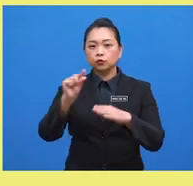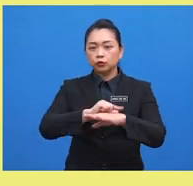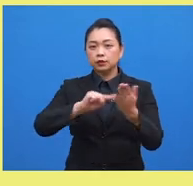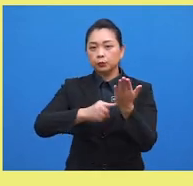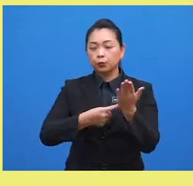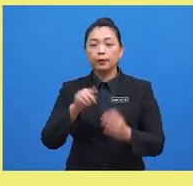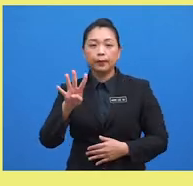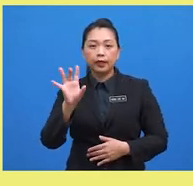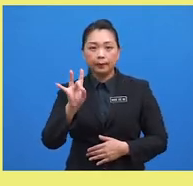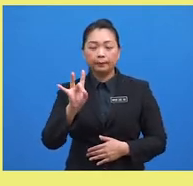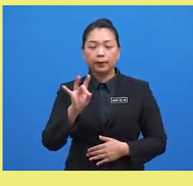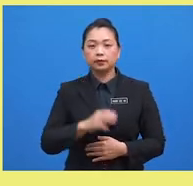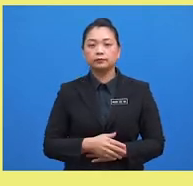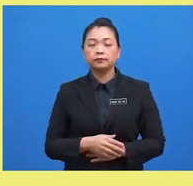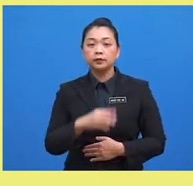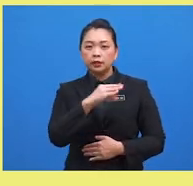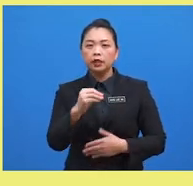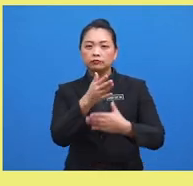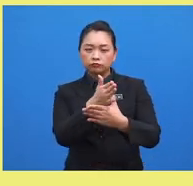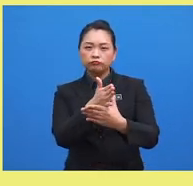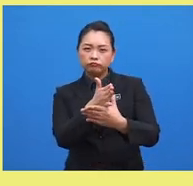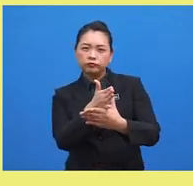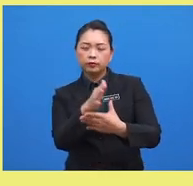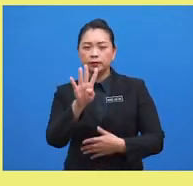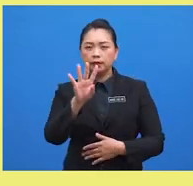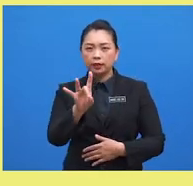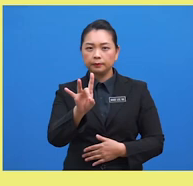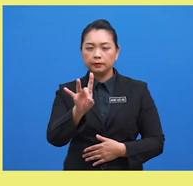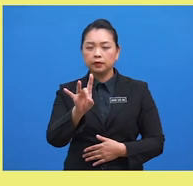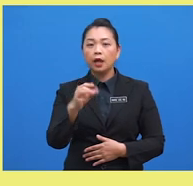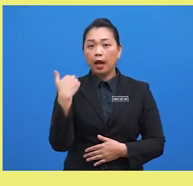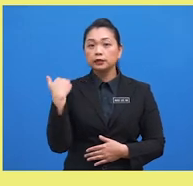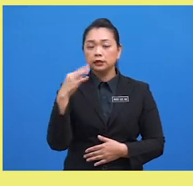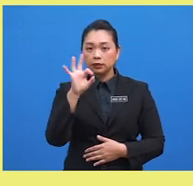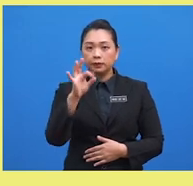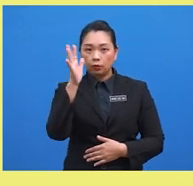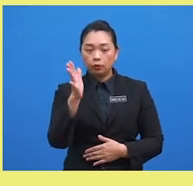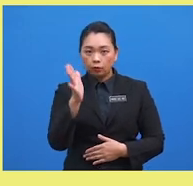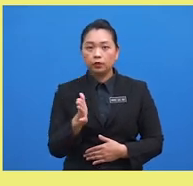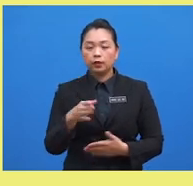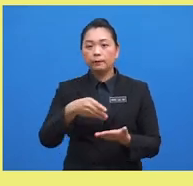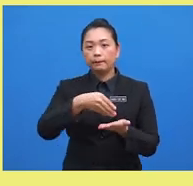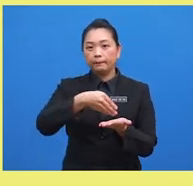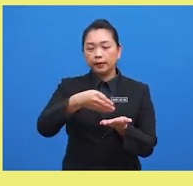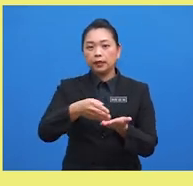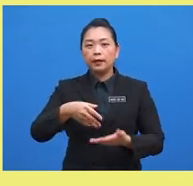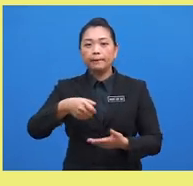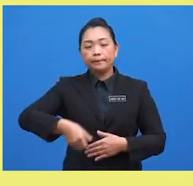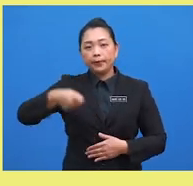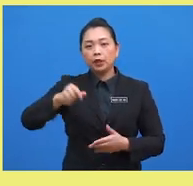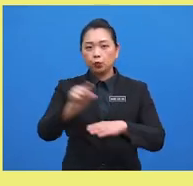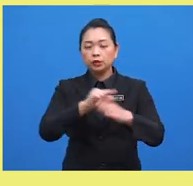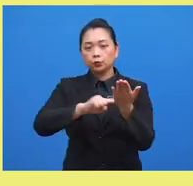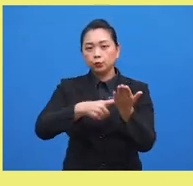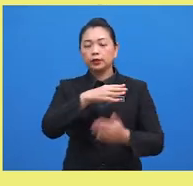48. Dan antara 48 orang ini, 9 orang beli beg guna semula